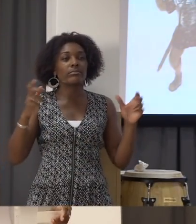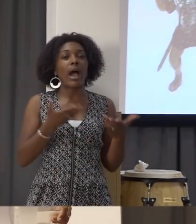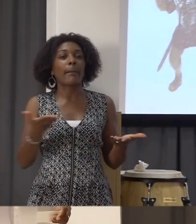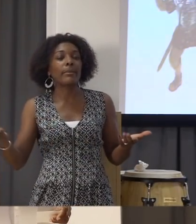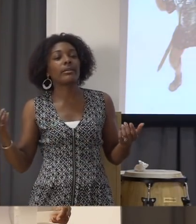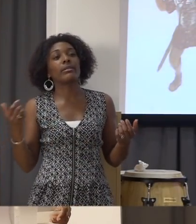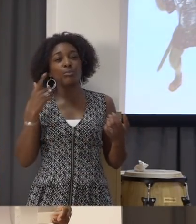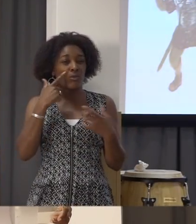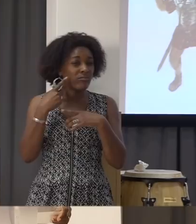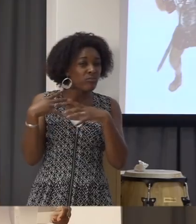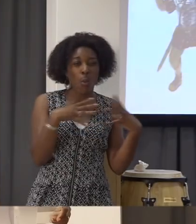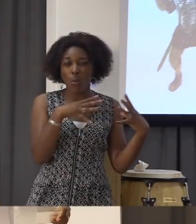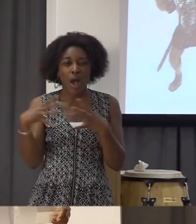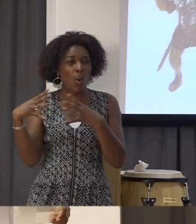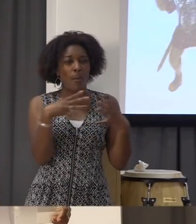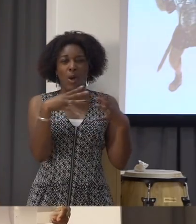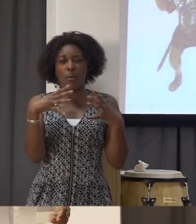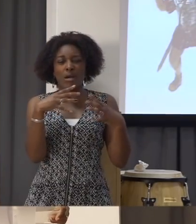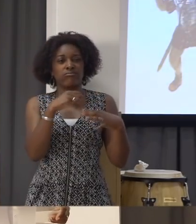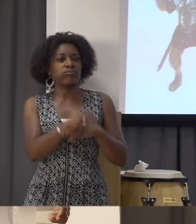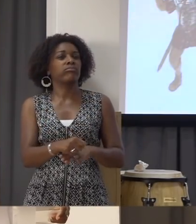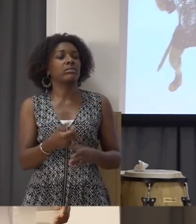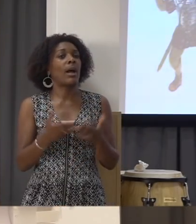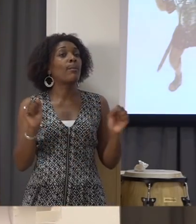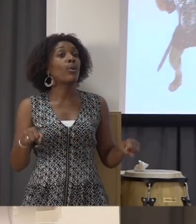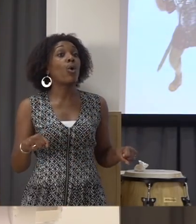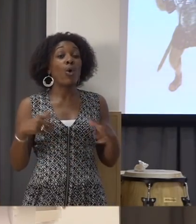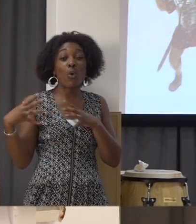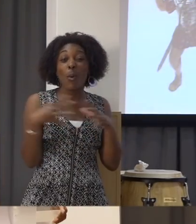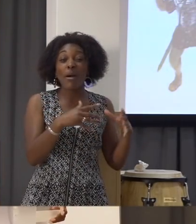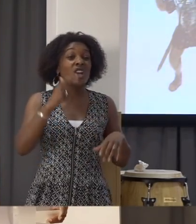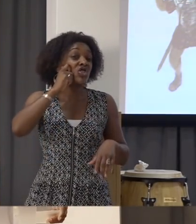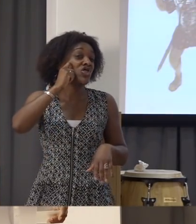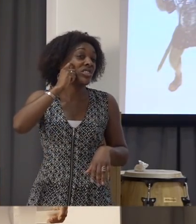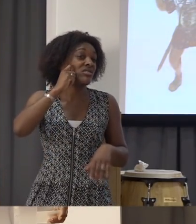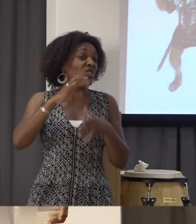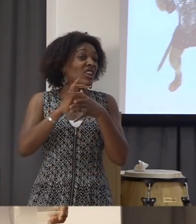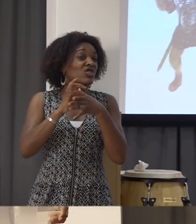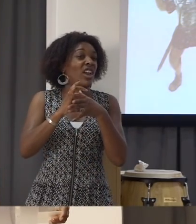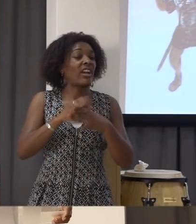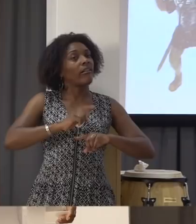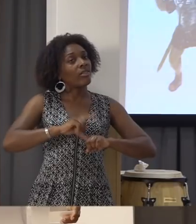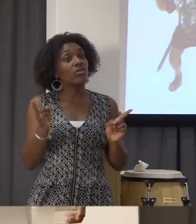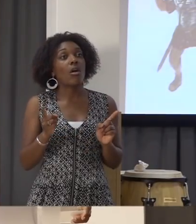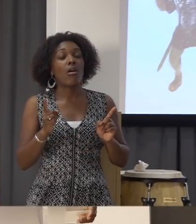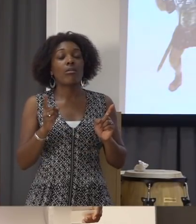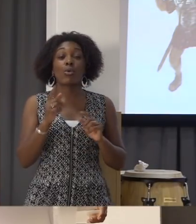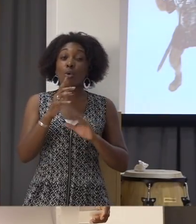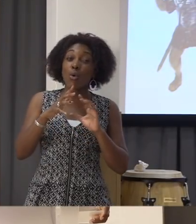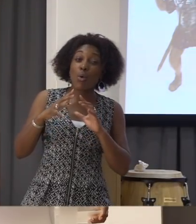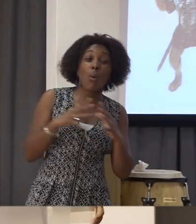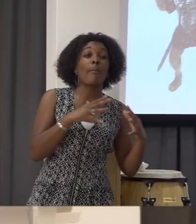combat. Le combat n'est pas seulement un combat de chair, mais aussi un combat